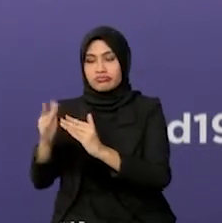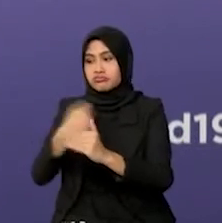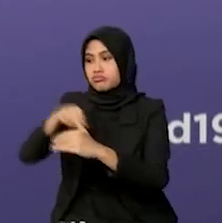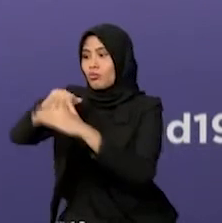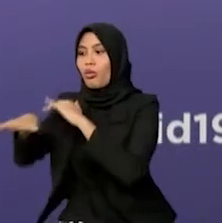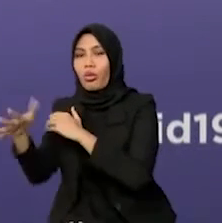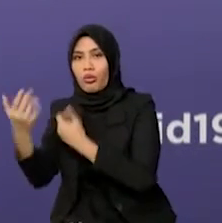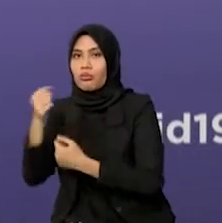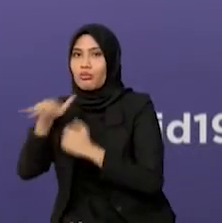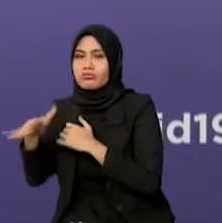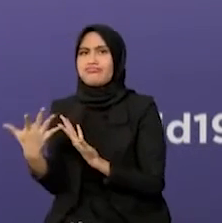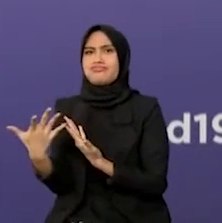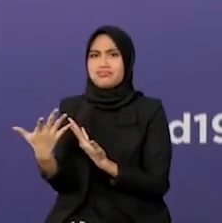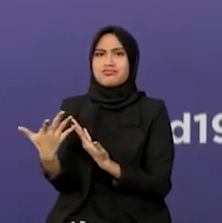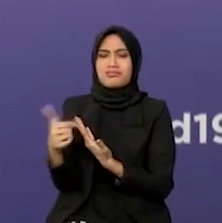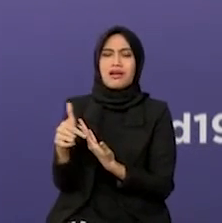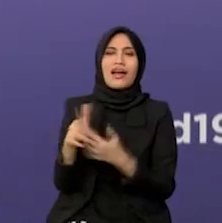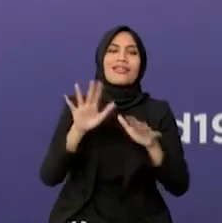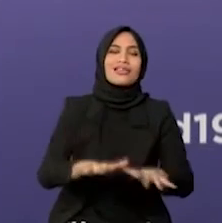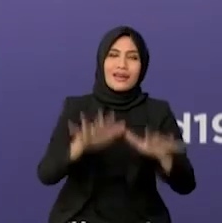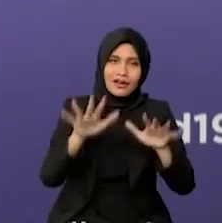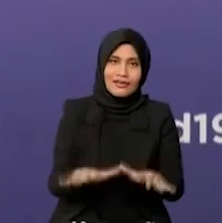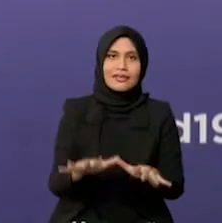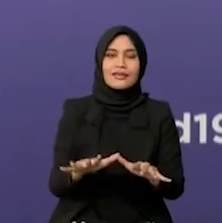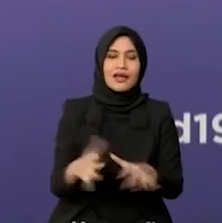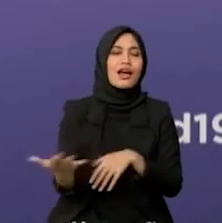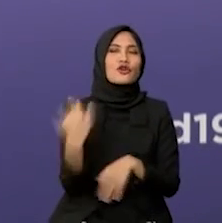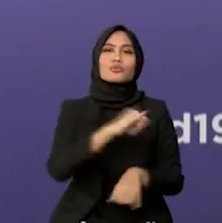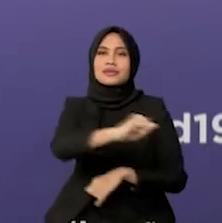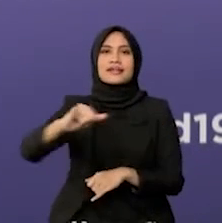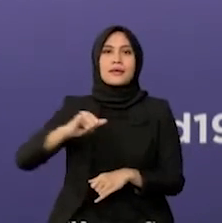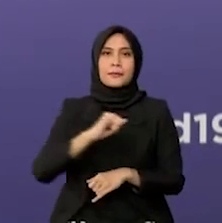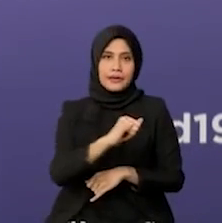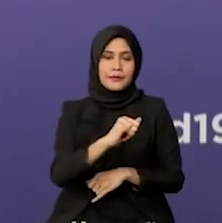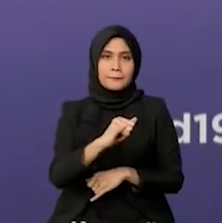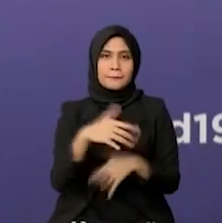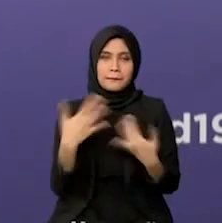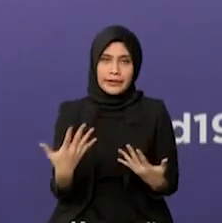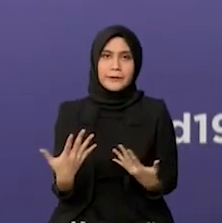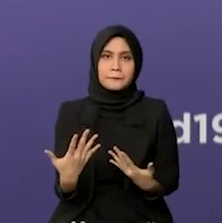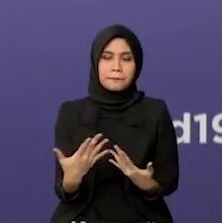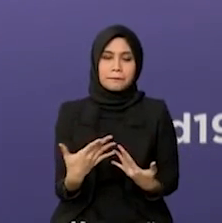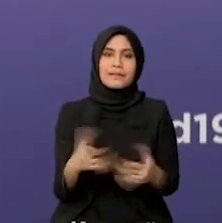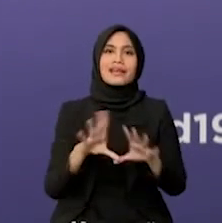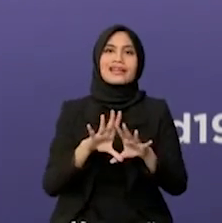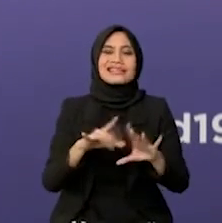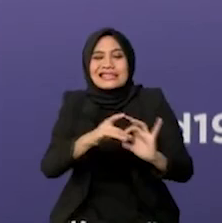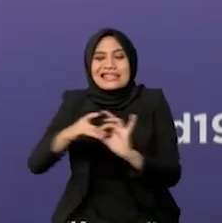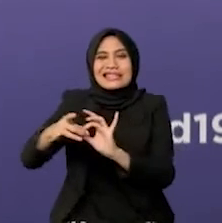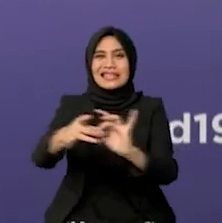Sekali lagi kami Mengingatkan untuk secara bersama-sama kita harus bekerja